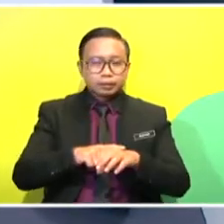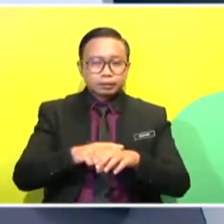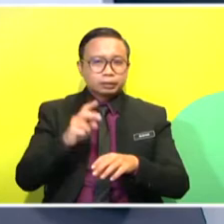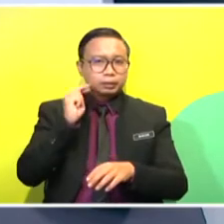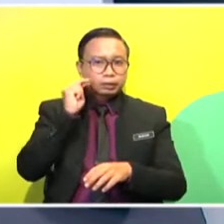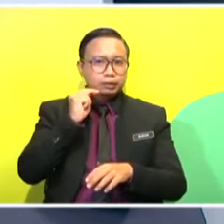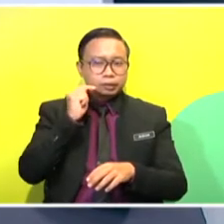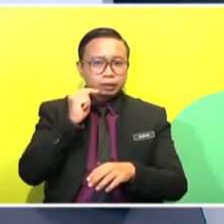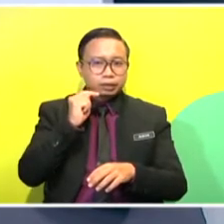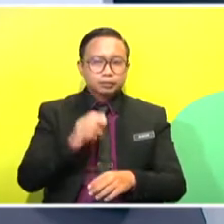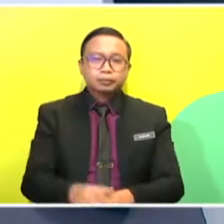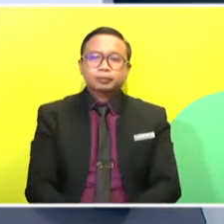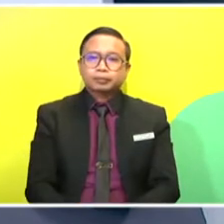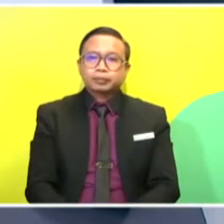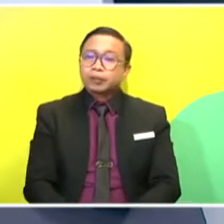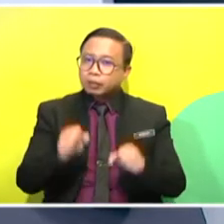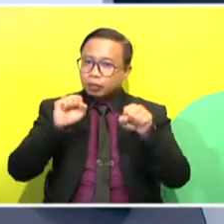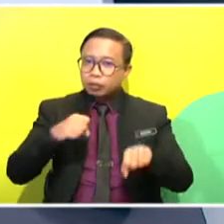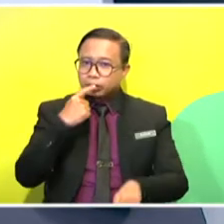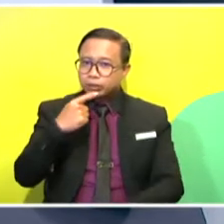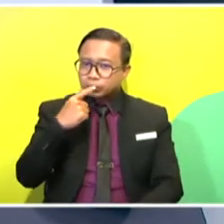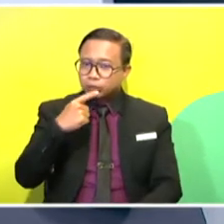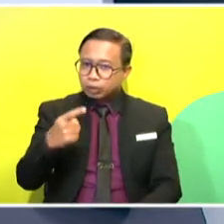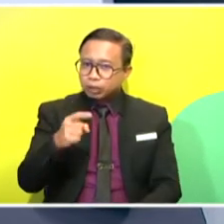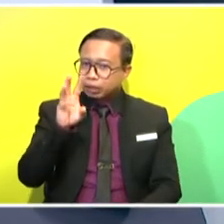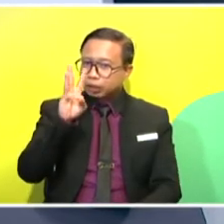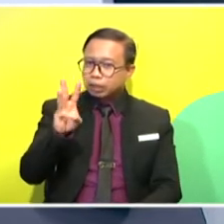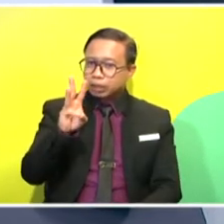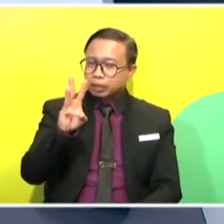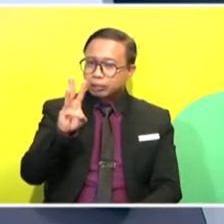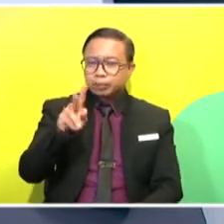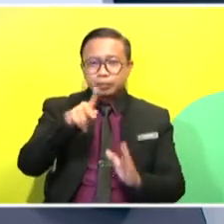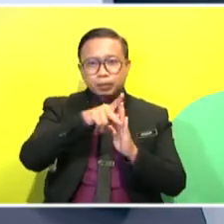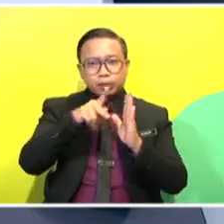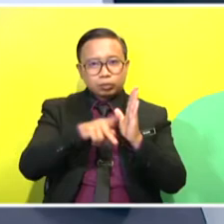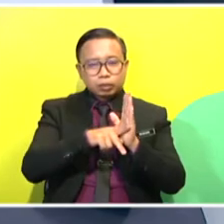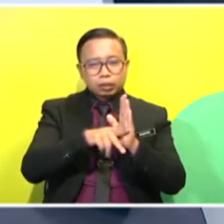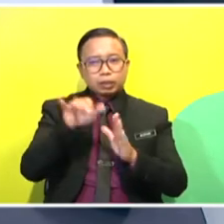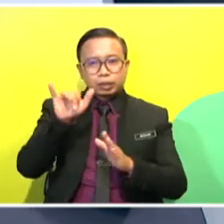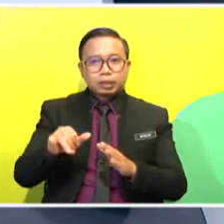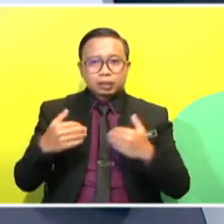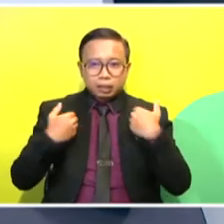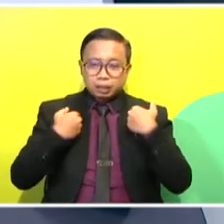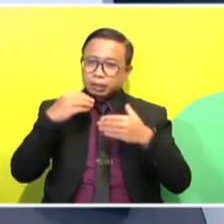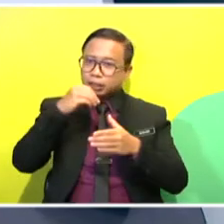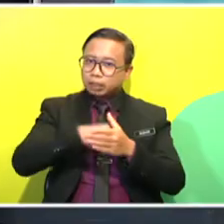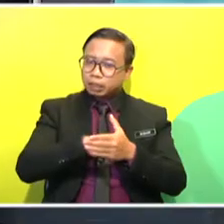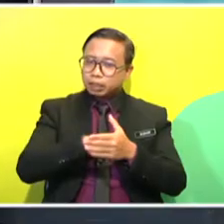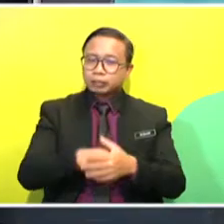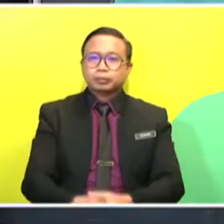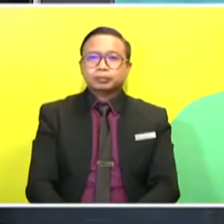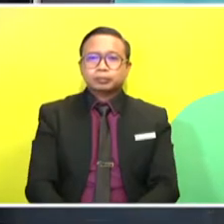meniru. Baik. Boleh tolong sebutkan kepada cikgu 6 peraturan yang ada dalam makmal.